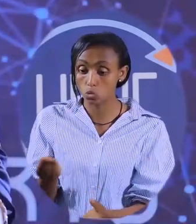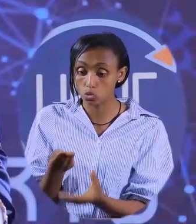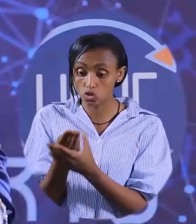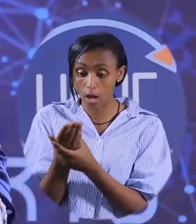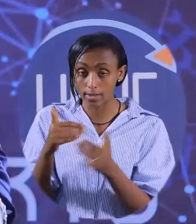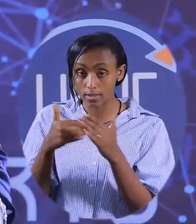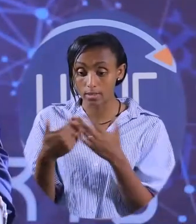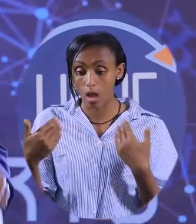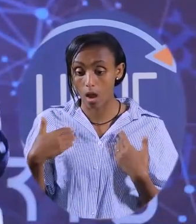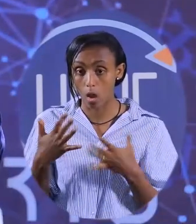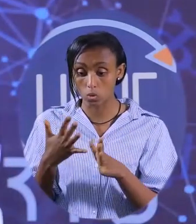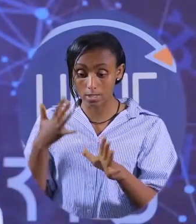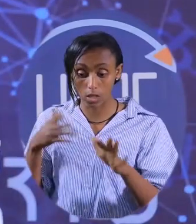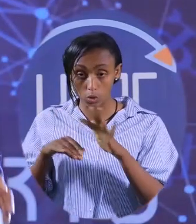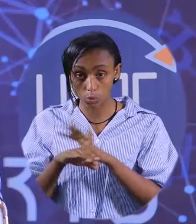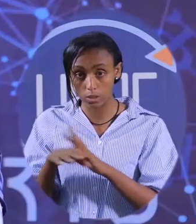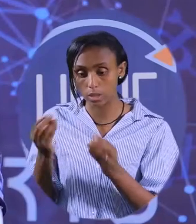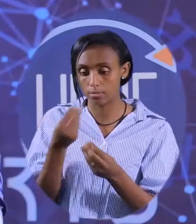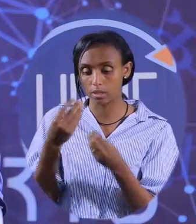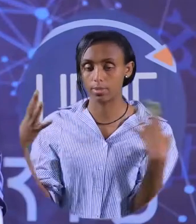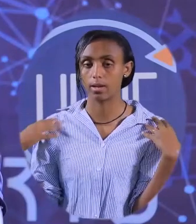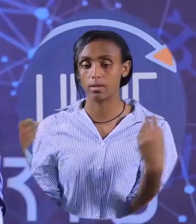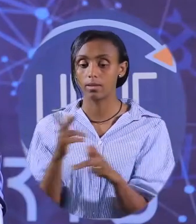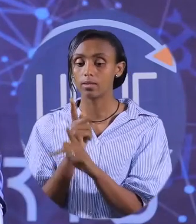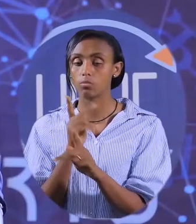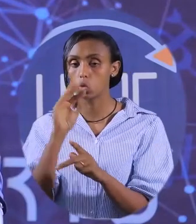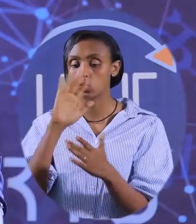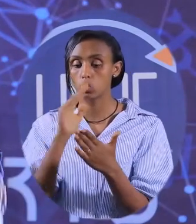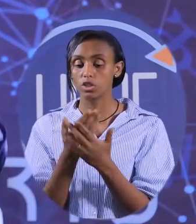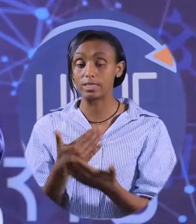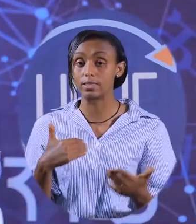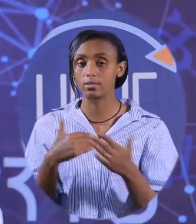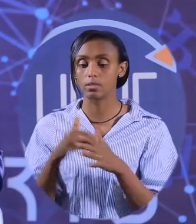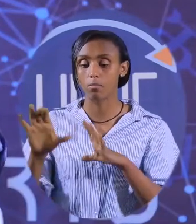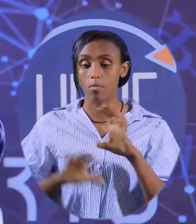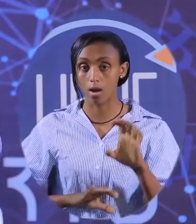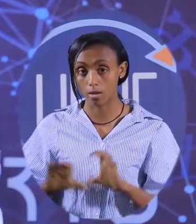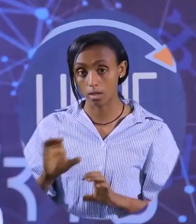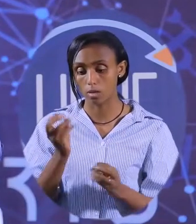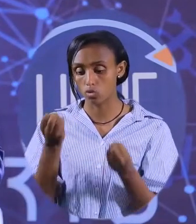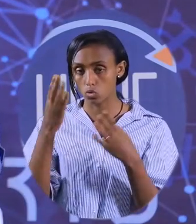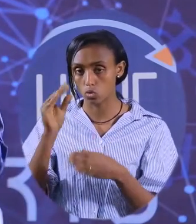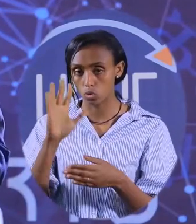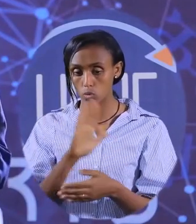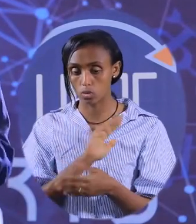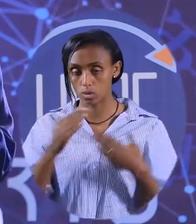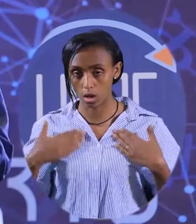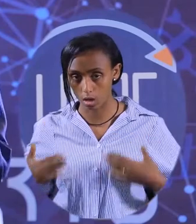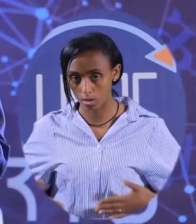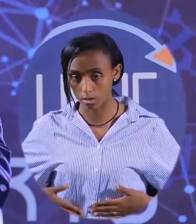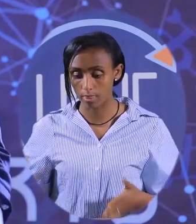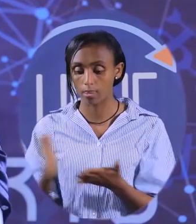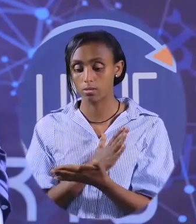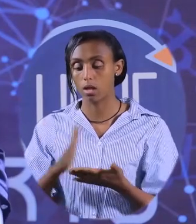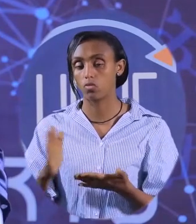ድረስ ያለው ሰንሰለት ውስጥ የምግብ ደህንነት ተጠብቆ ለሰው ልጅ እንዲደርስ ማድረስ የብዙ ባለድርሻ አካላትን